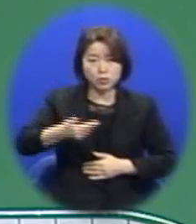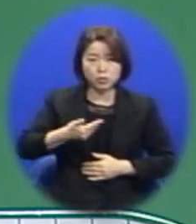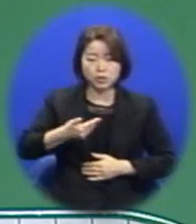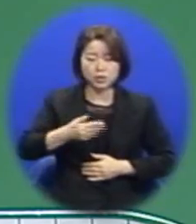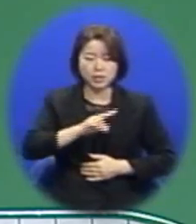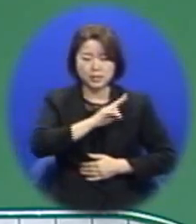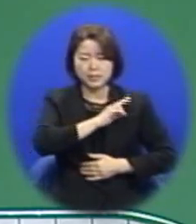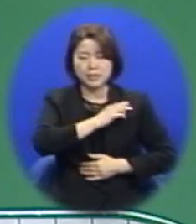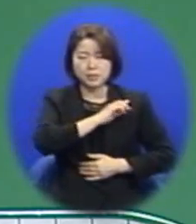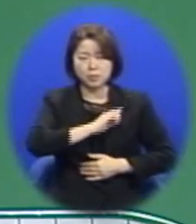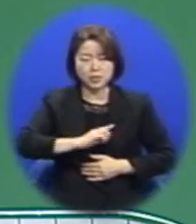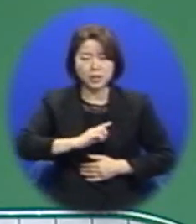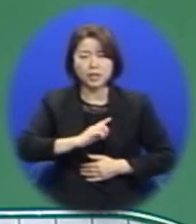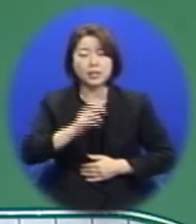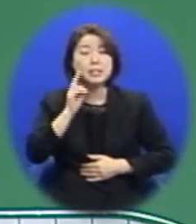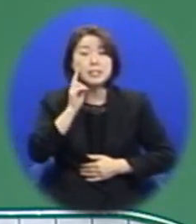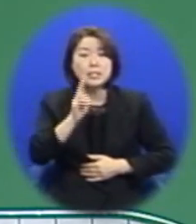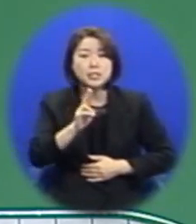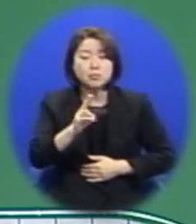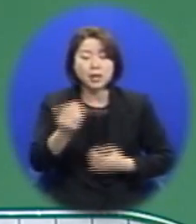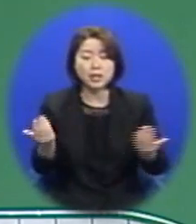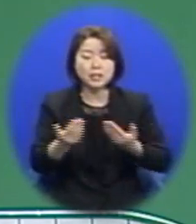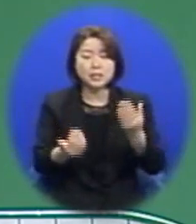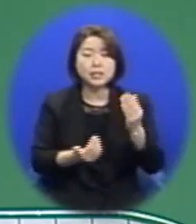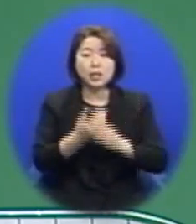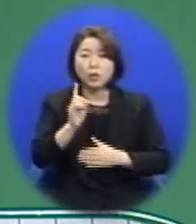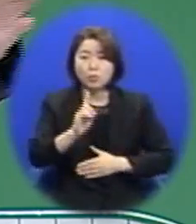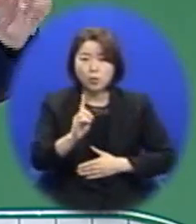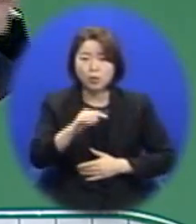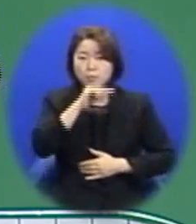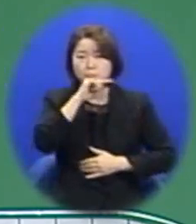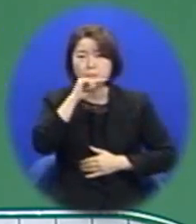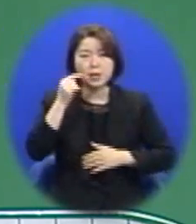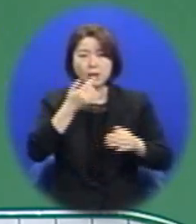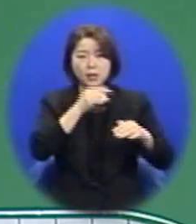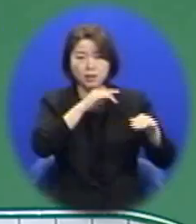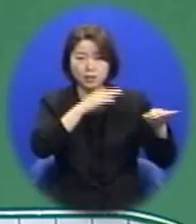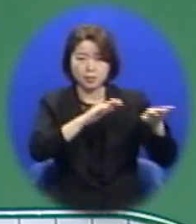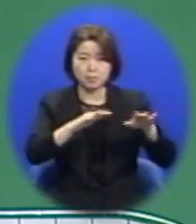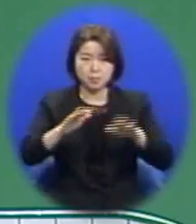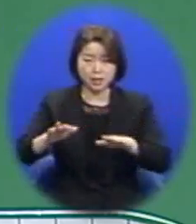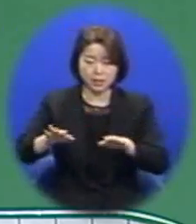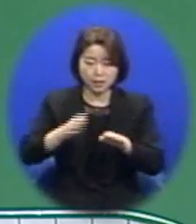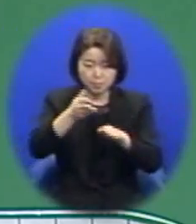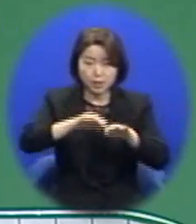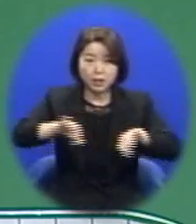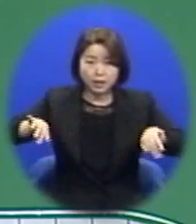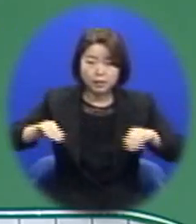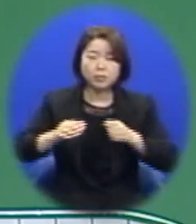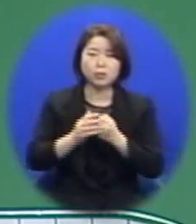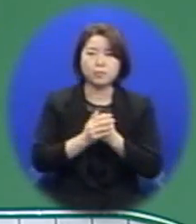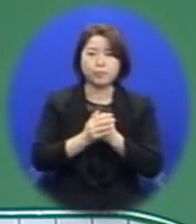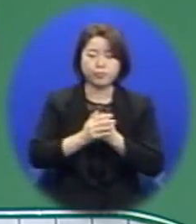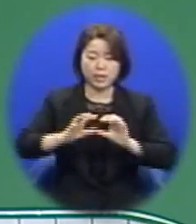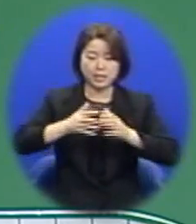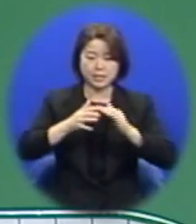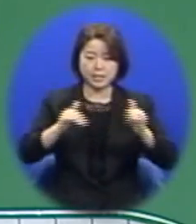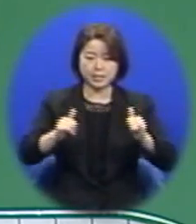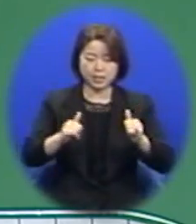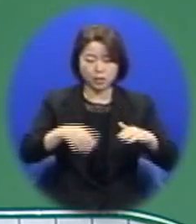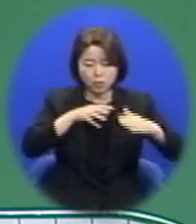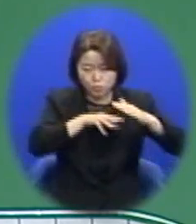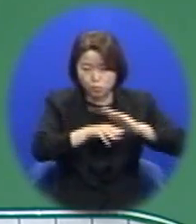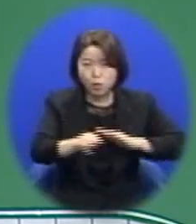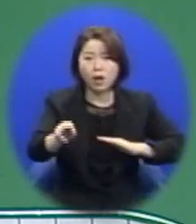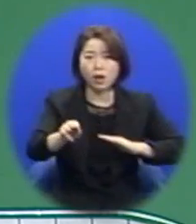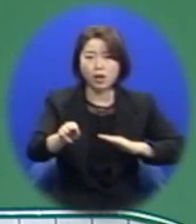사건으로 보여주신 게 홍해 사건입니다. 이스라엘 백성이 출애굽하고 그리고 눈앞에 홍해가 있어요. 뒤에는 애굽